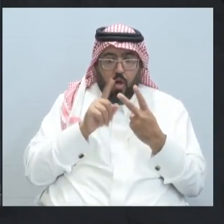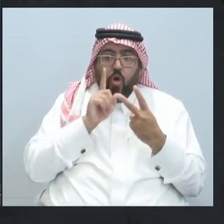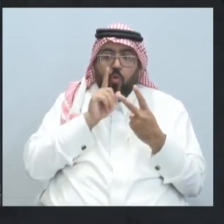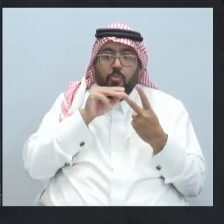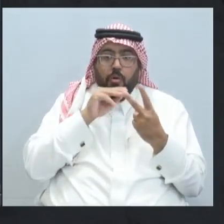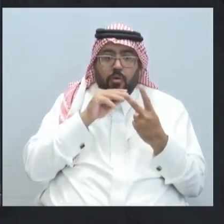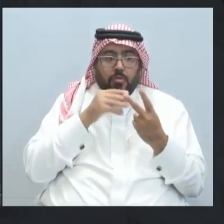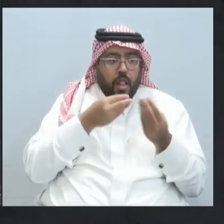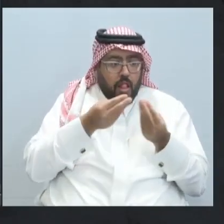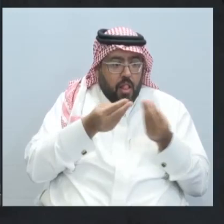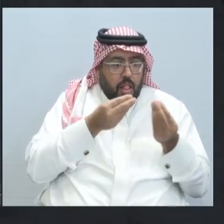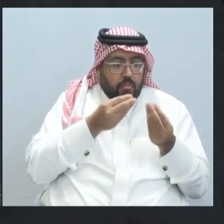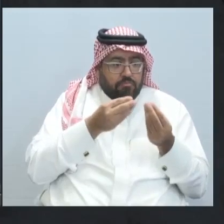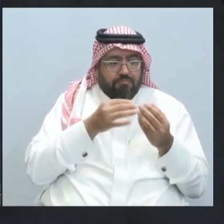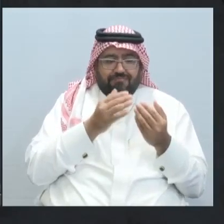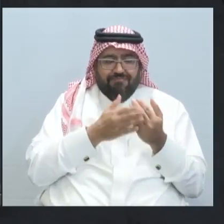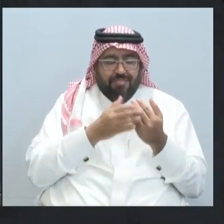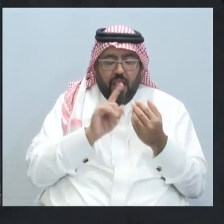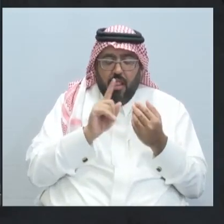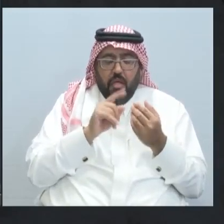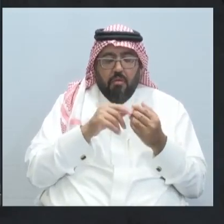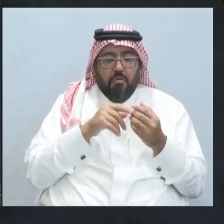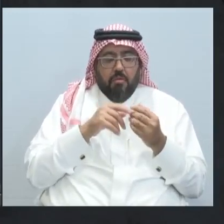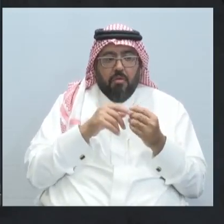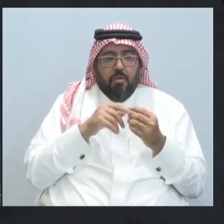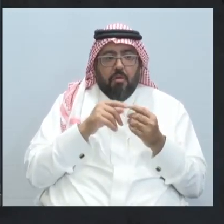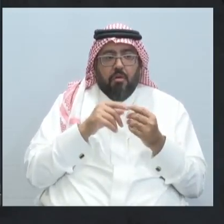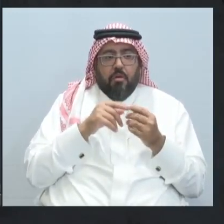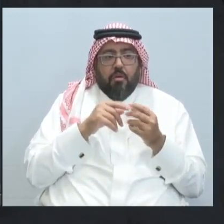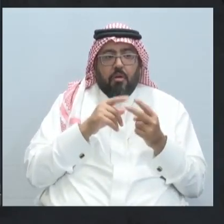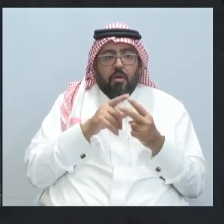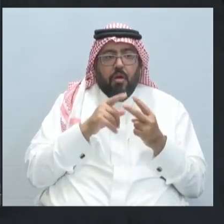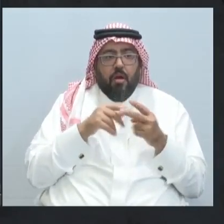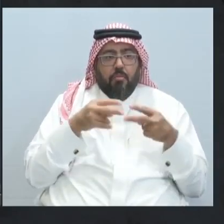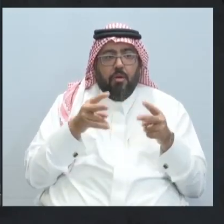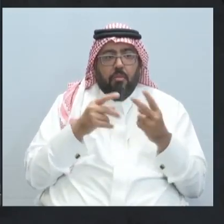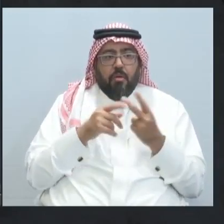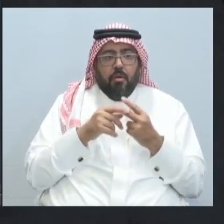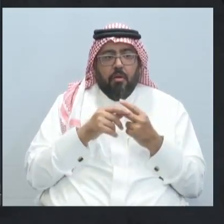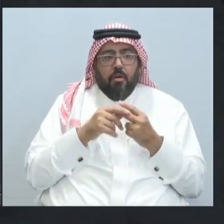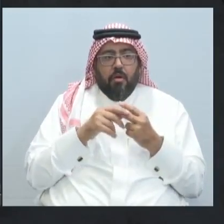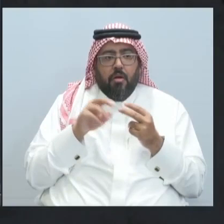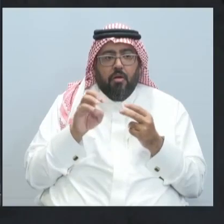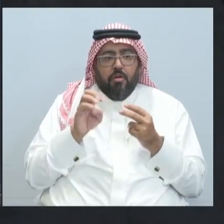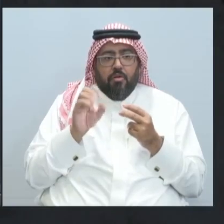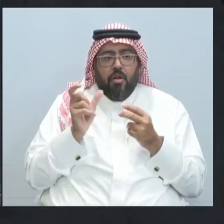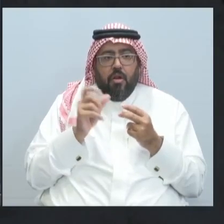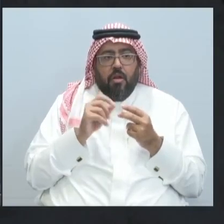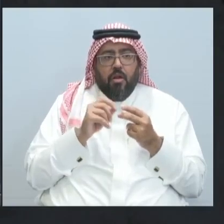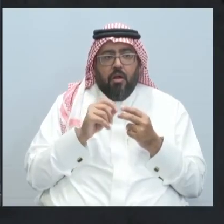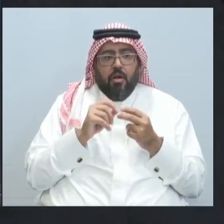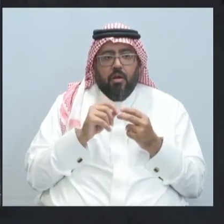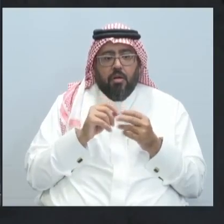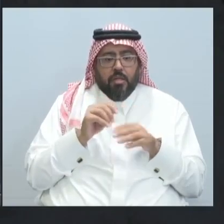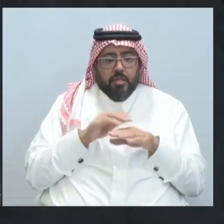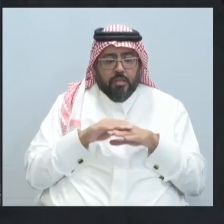ولا يحسن اليهما فهذا هذان بابان للجنه حتى